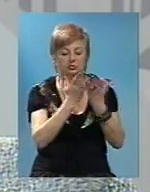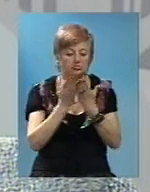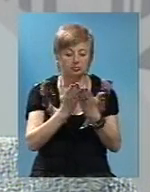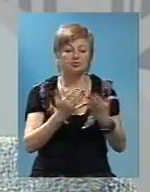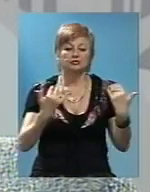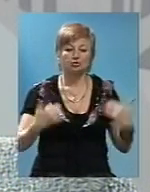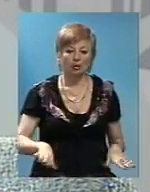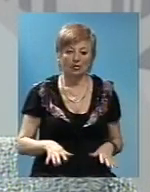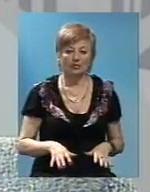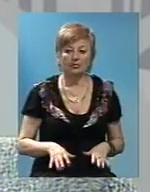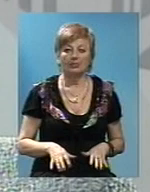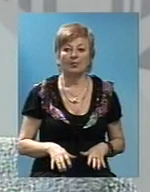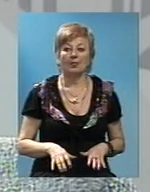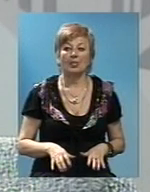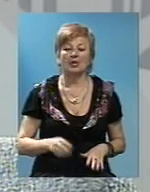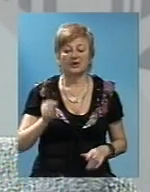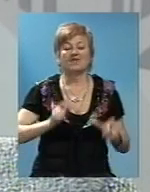все, і далі вуз.